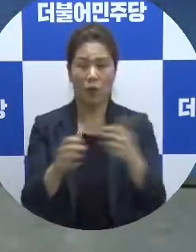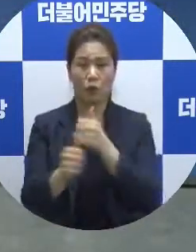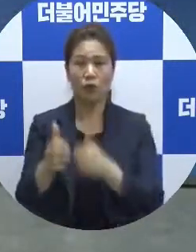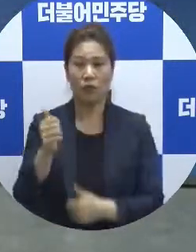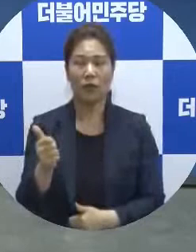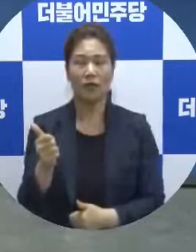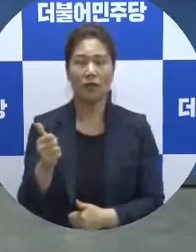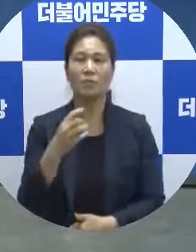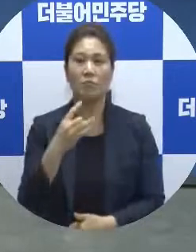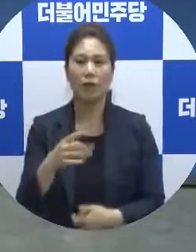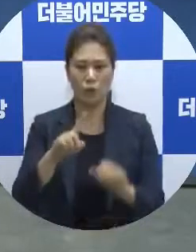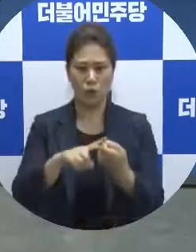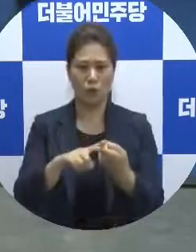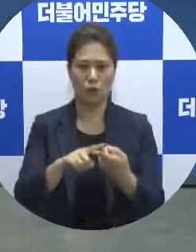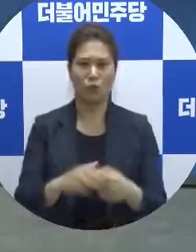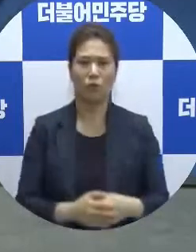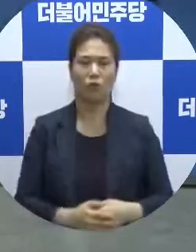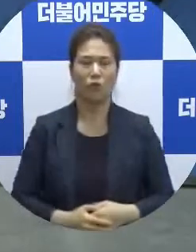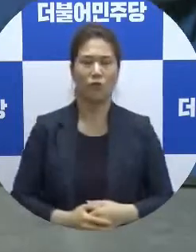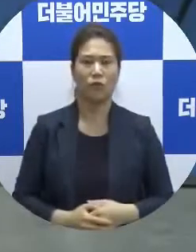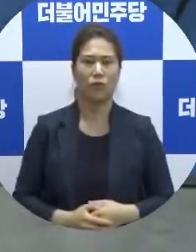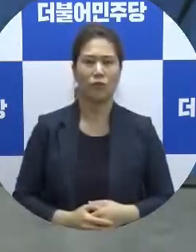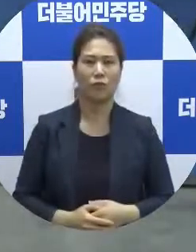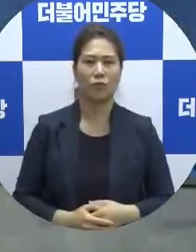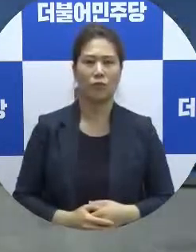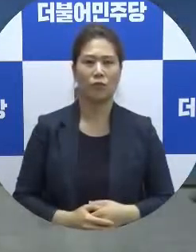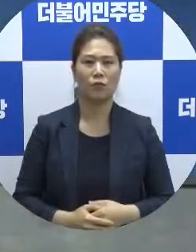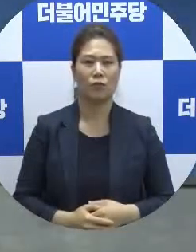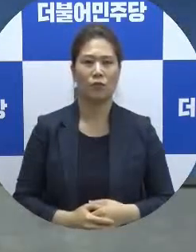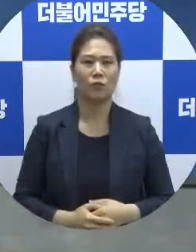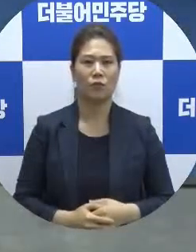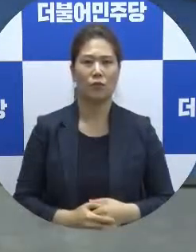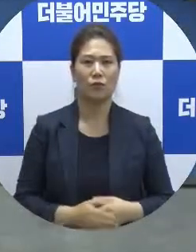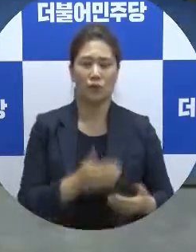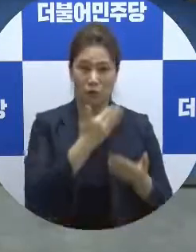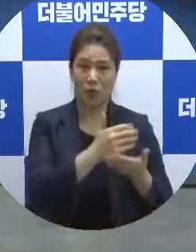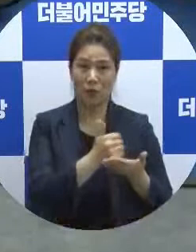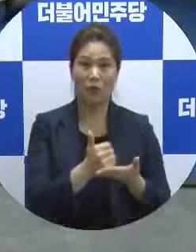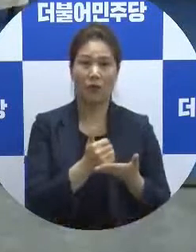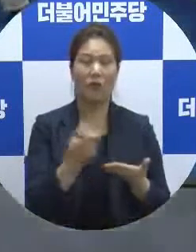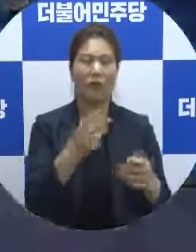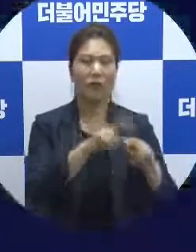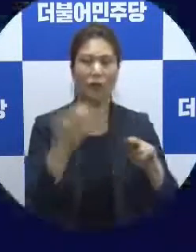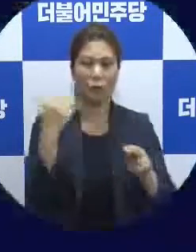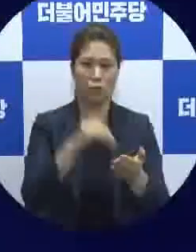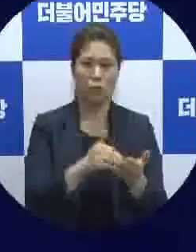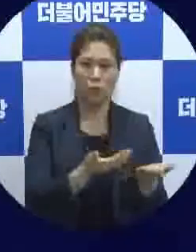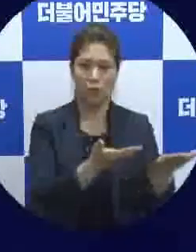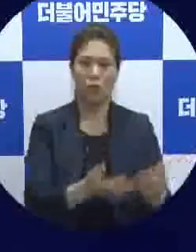네, 자리를 해주시고요. 나머지 분들, 내빈 분들께서는 네, 자리로 돌아가시면 되겠습니다.